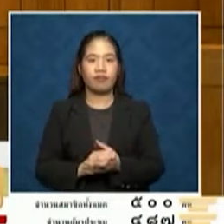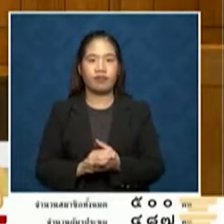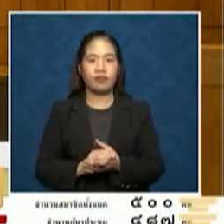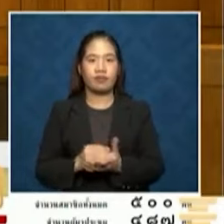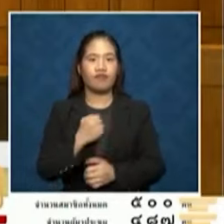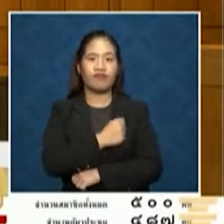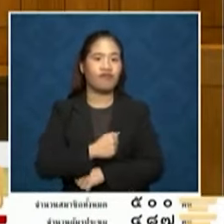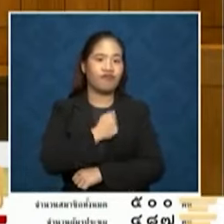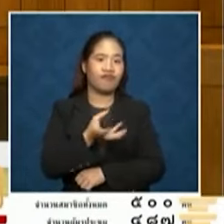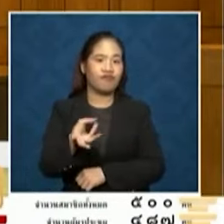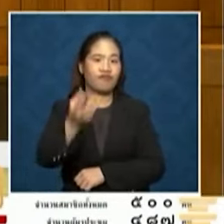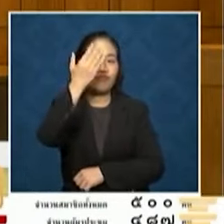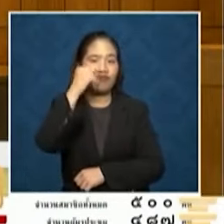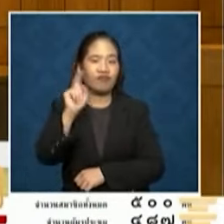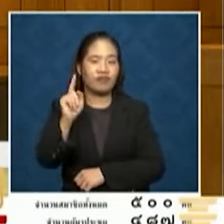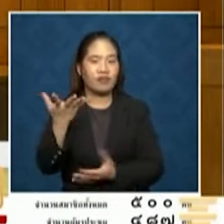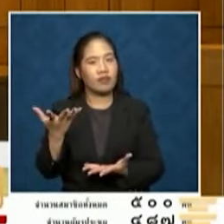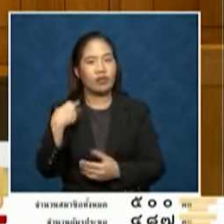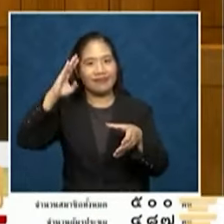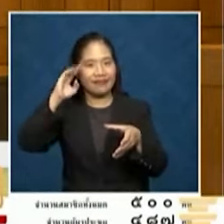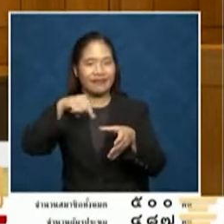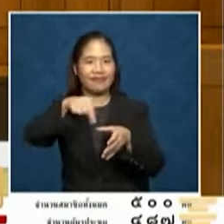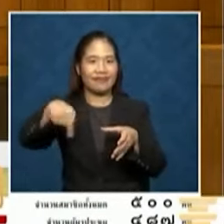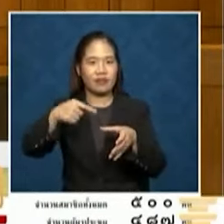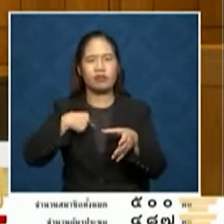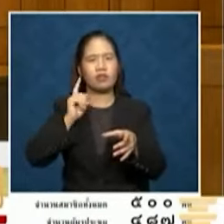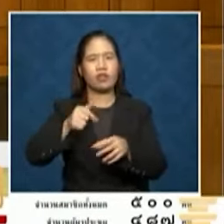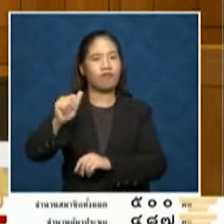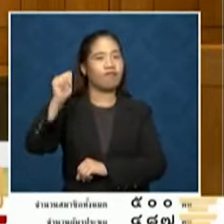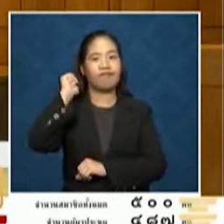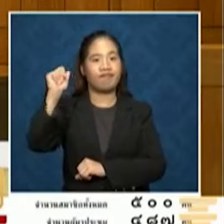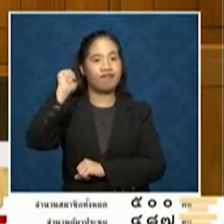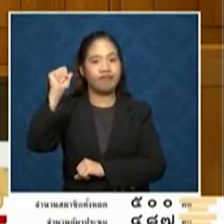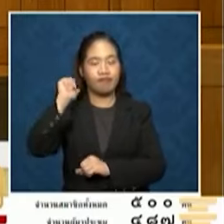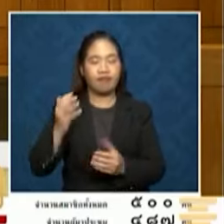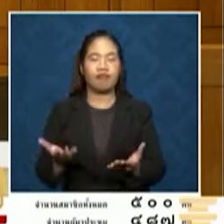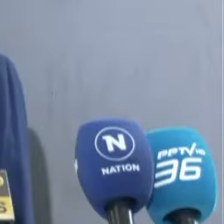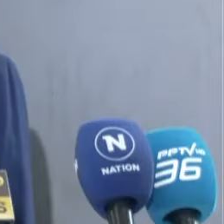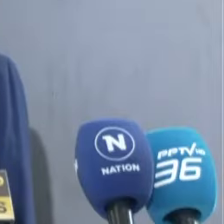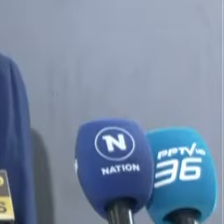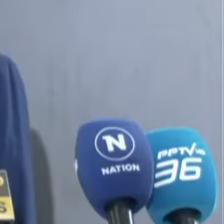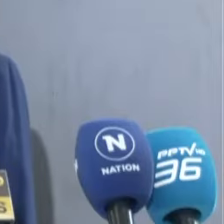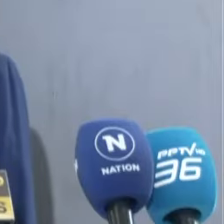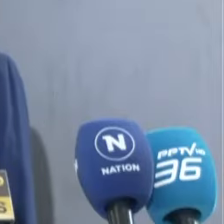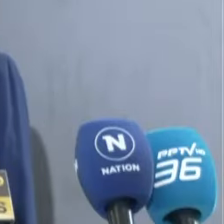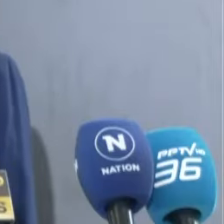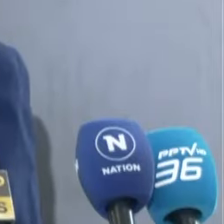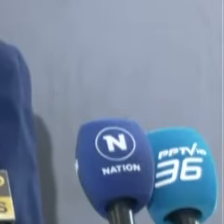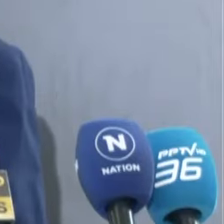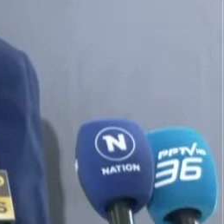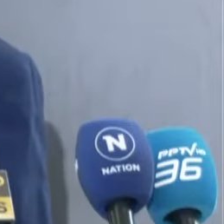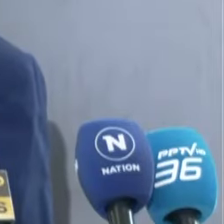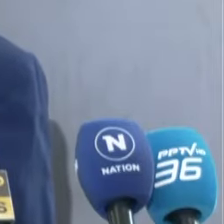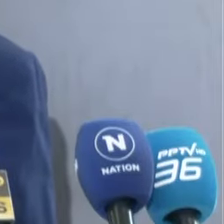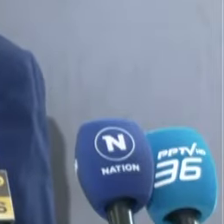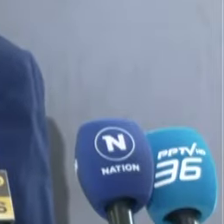ม่ลงมติ2วันที่ผ่านมานะครับ แล้ววันนี้เองที่ทำเนียบนะคะเดี๋ยวจะมีการเรียกหน่วยงานด้านเศรษฐกิจเข้าไปพูดคุยด้วยนะคะ 4หน่วยใช่ไหม กระทรวงการ